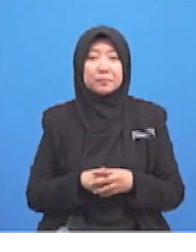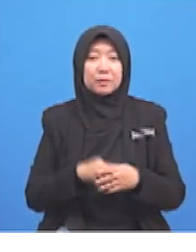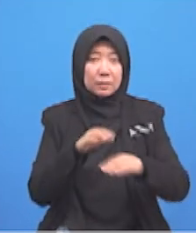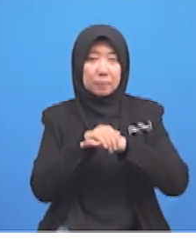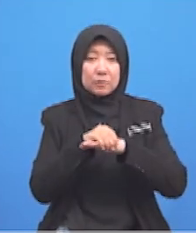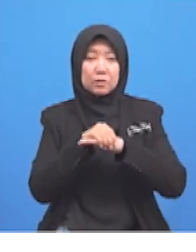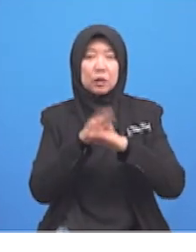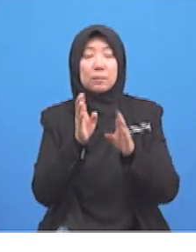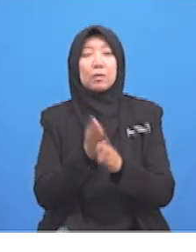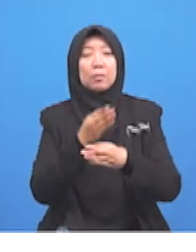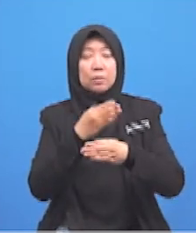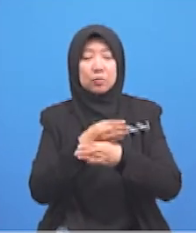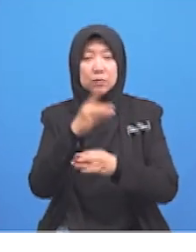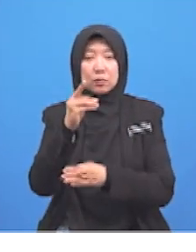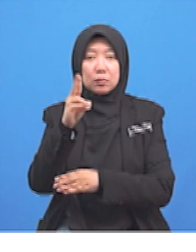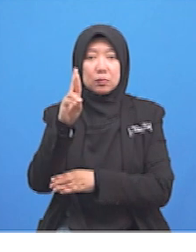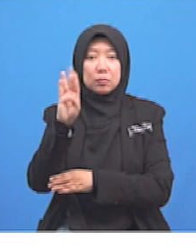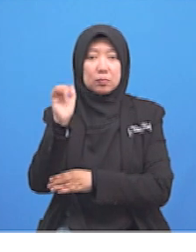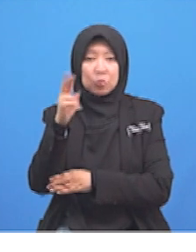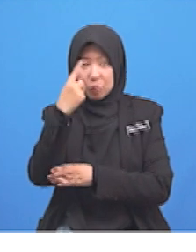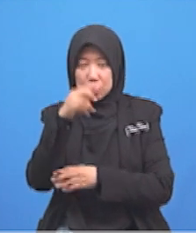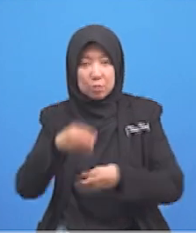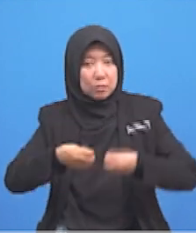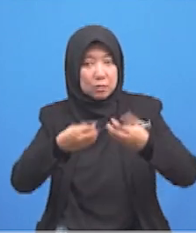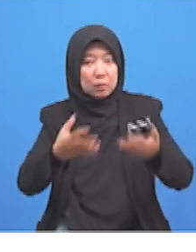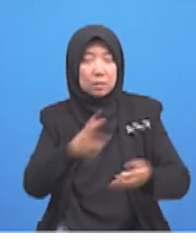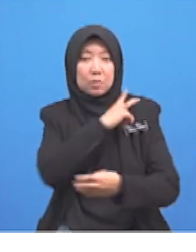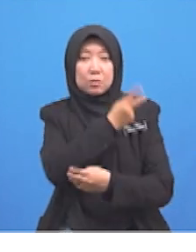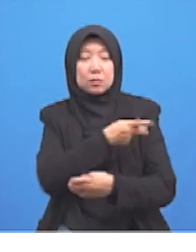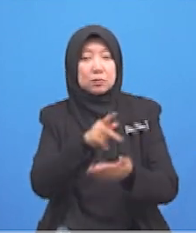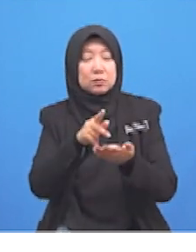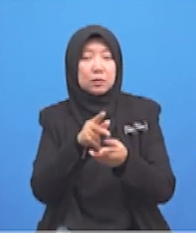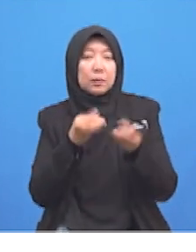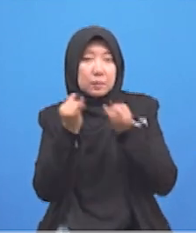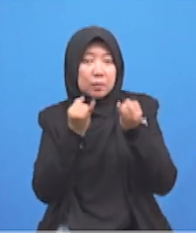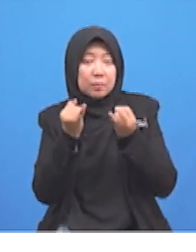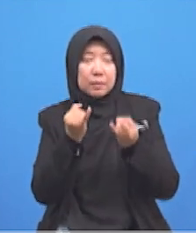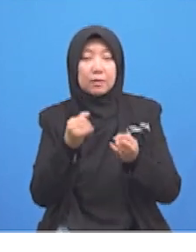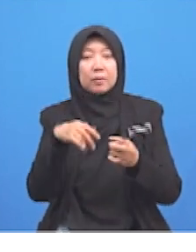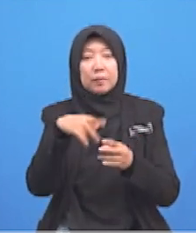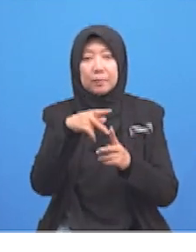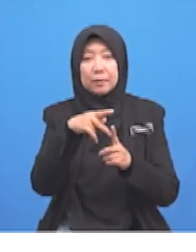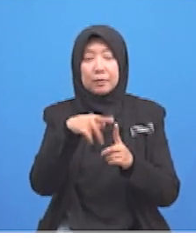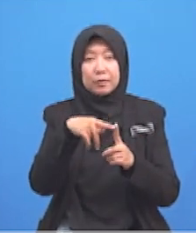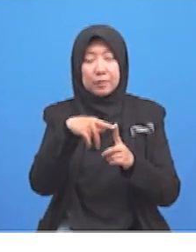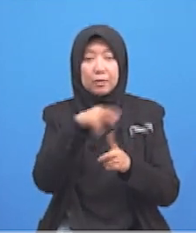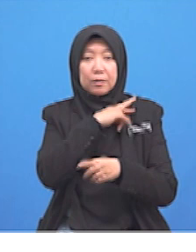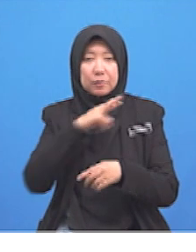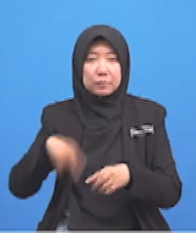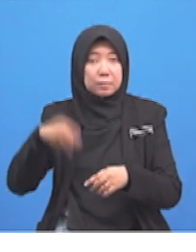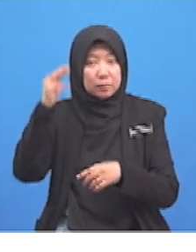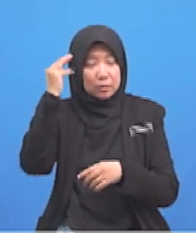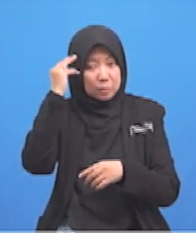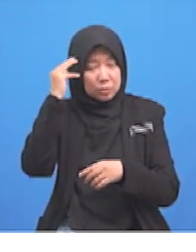British membentuk Durbar untuk memberikan kuasa pentadbiran kepada Raja-Raja Melayu. Betul atau